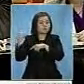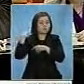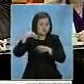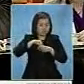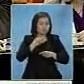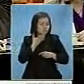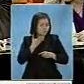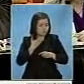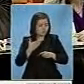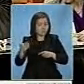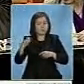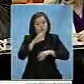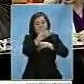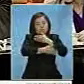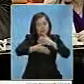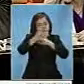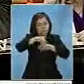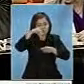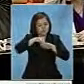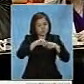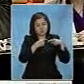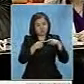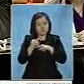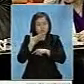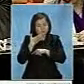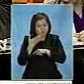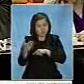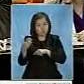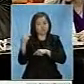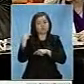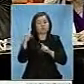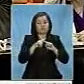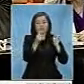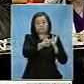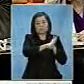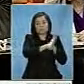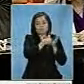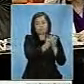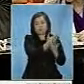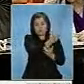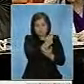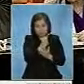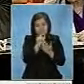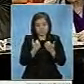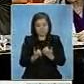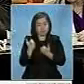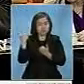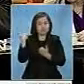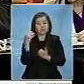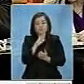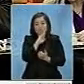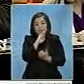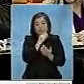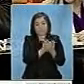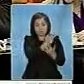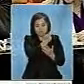ทศไปอีกยาวนานหลายศตวรรษในขณะที่ยอดหนี้ที่จะเกิดขึ้นนั้นถ้ามีก็จะมี